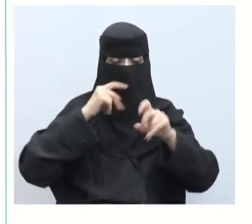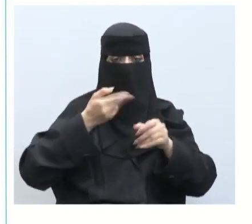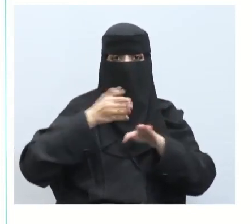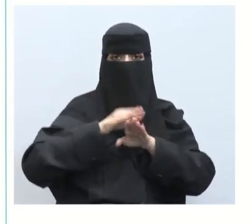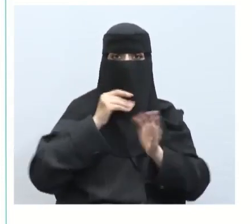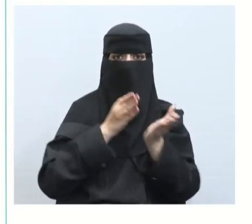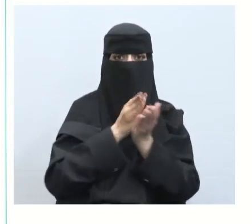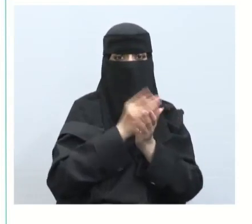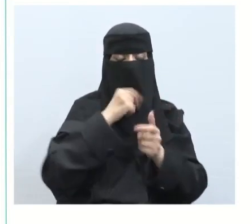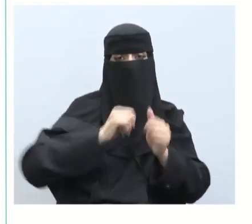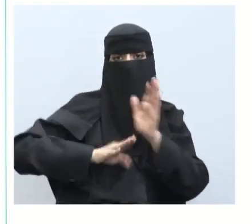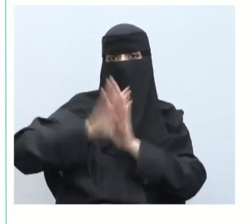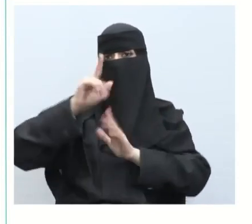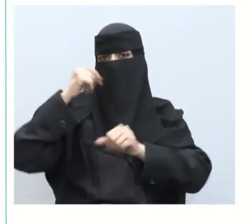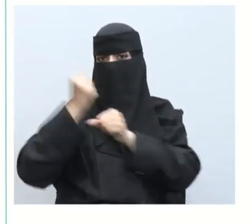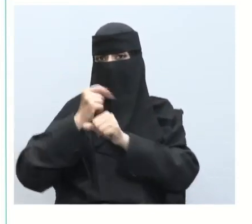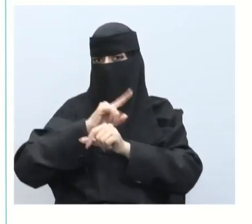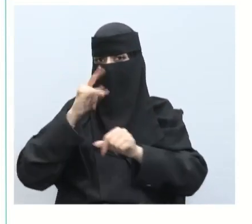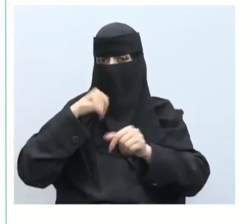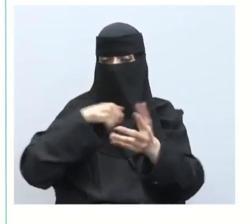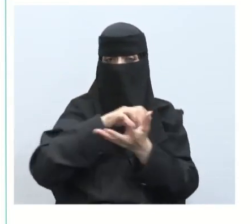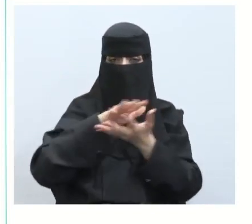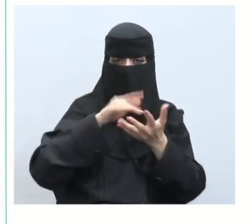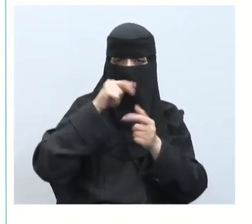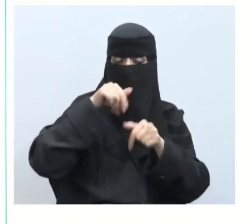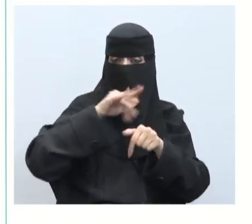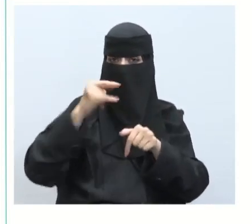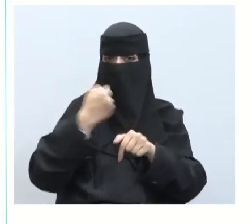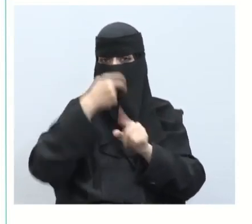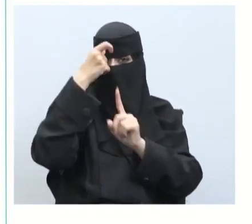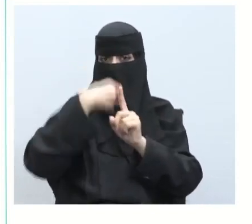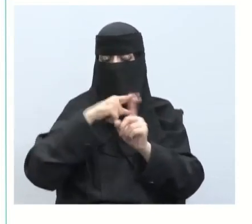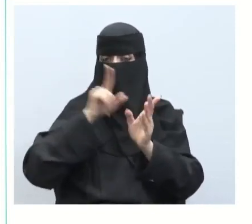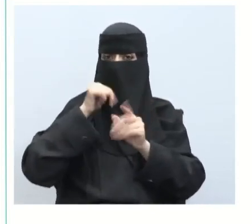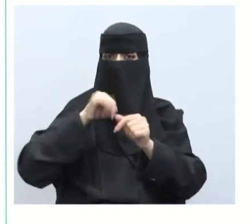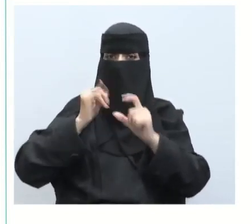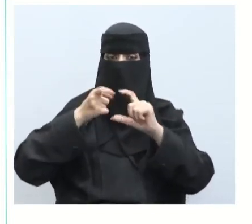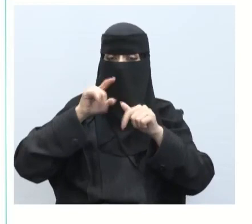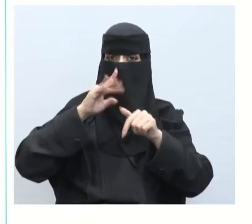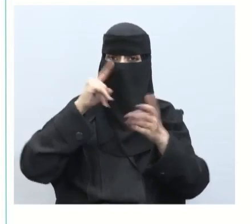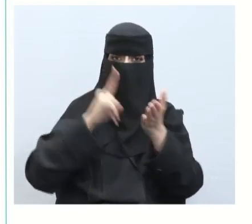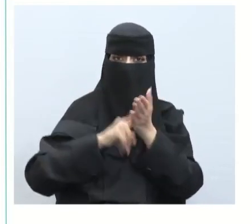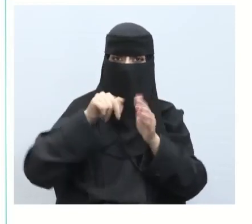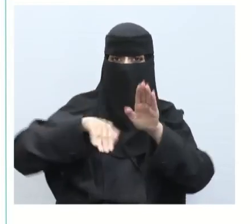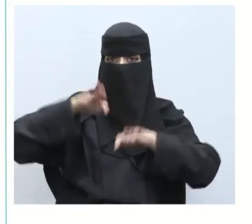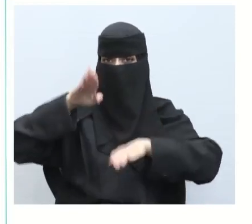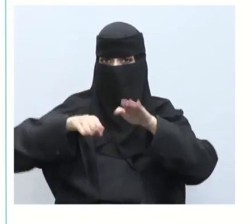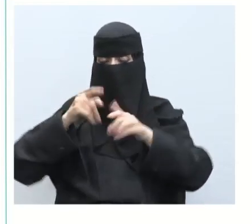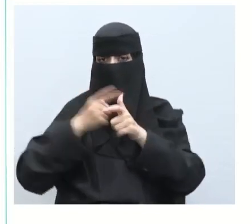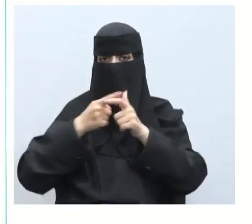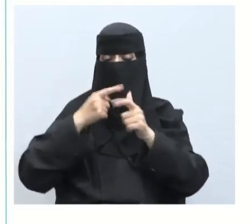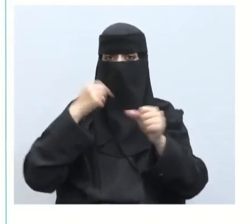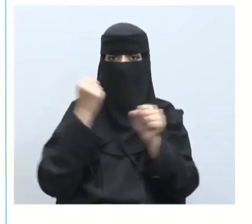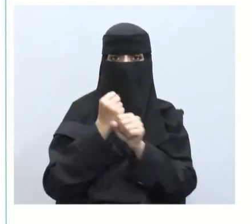طرائق لتحسين الاعمال بما لا يضر مصلحه الموظف وافراد وكذلك المنظمه لا بد ان يكون هناك توازن ما بين